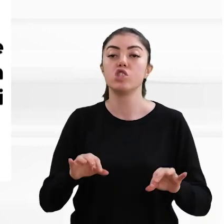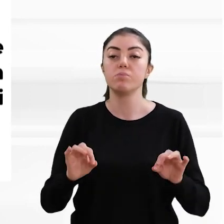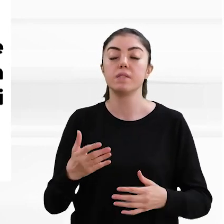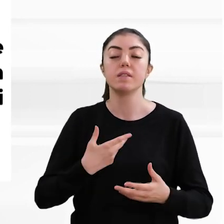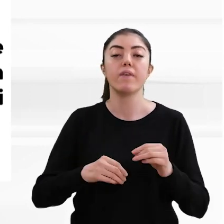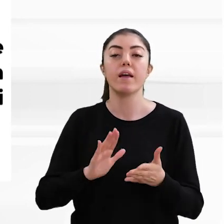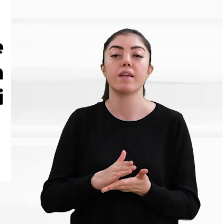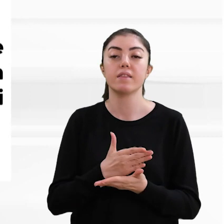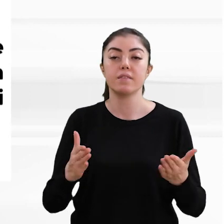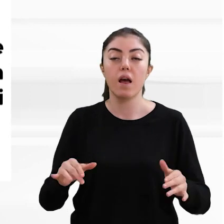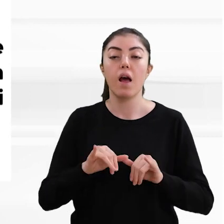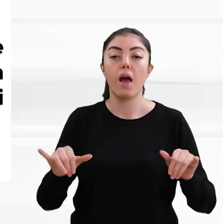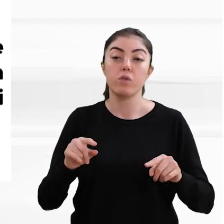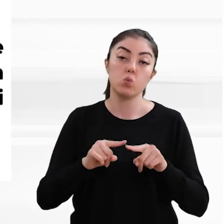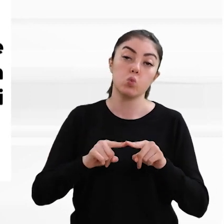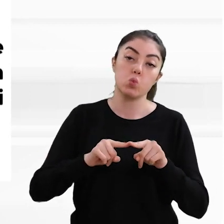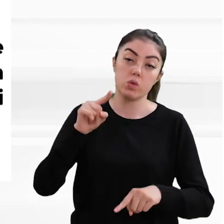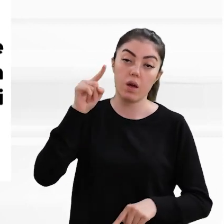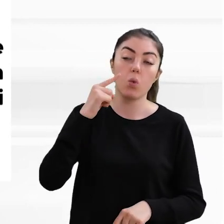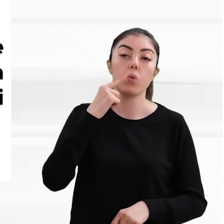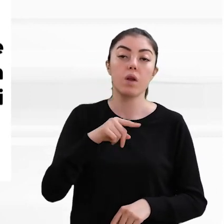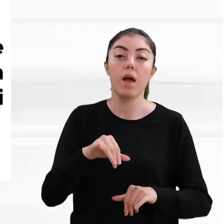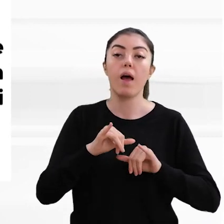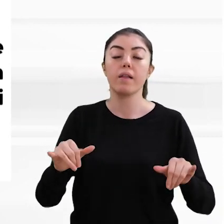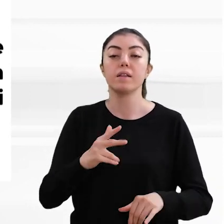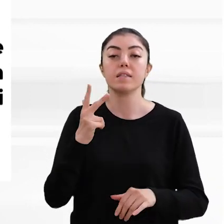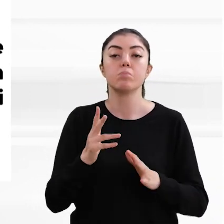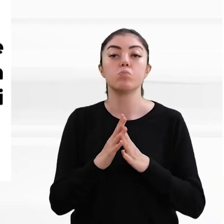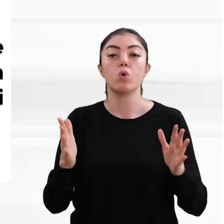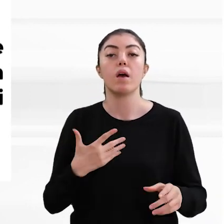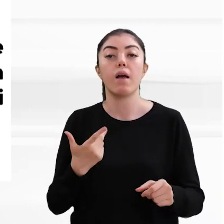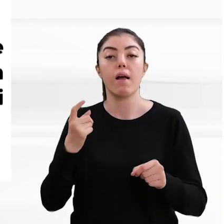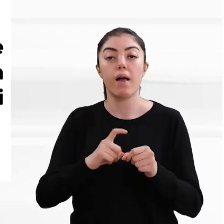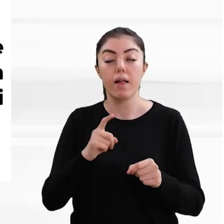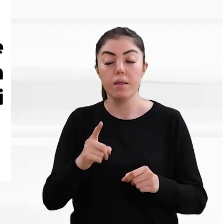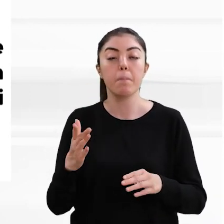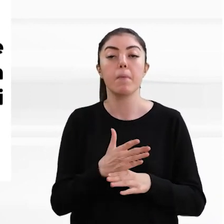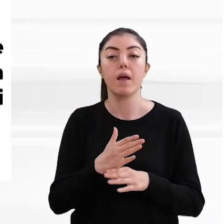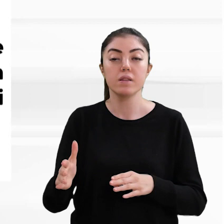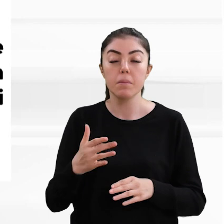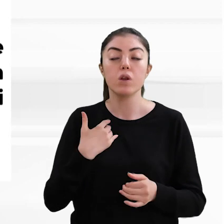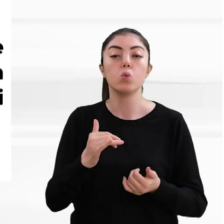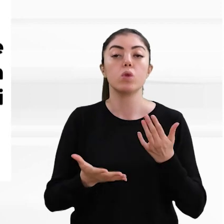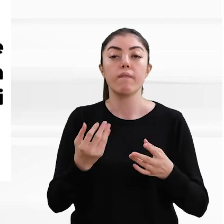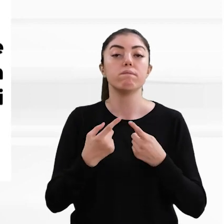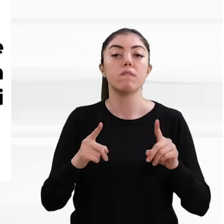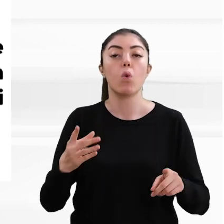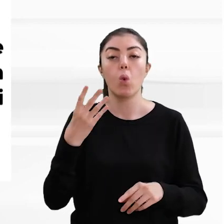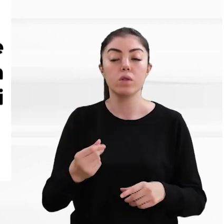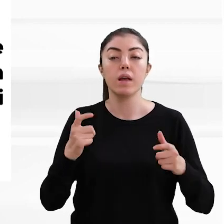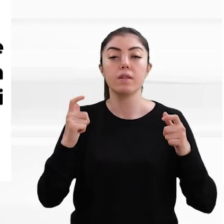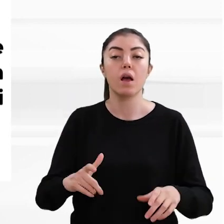Şimdi sevgili öğrenciler, aynı yükseklikten aynı hız büyüklüğü ile atılan cisimlerin kütleleri farklı olsa bile